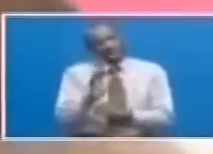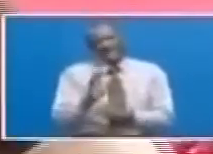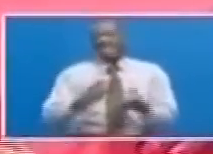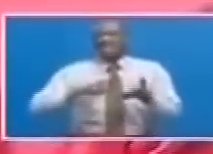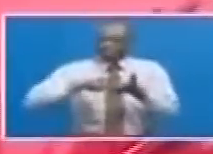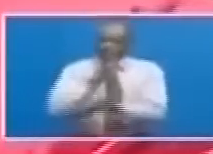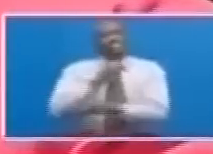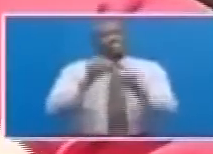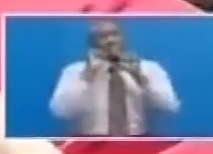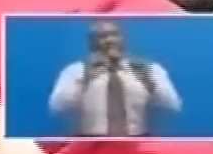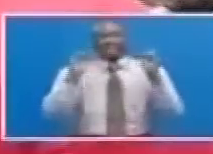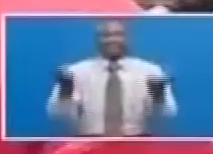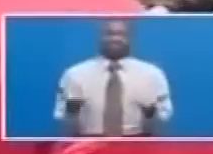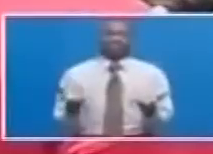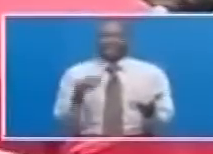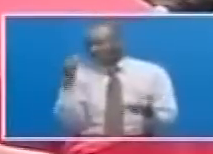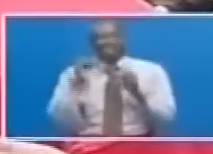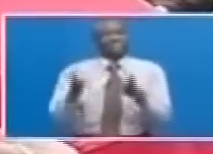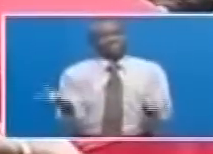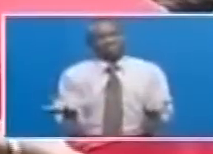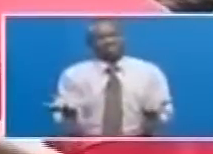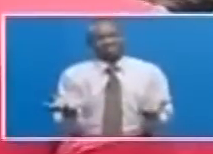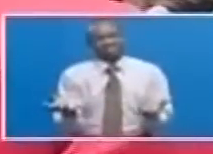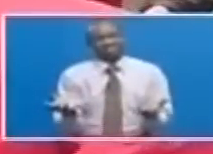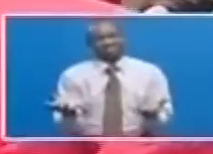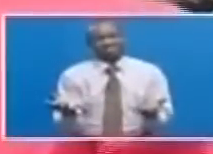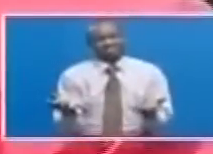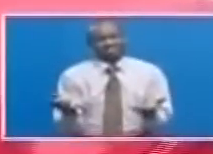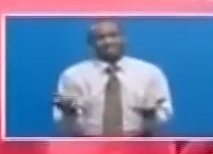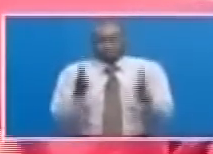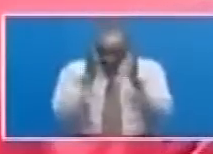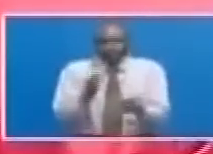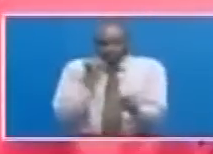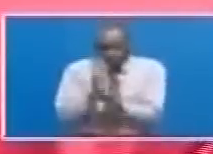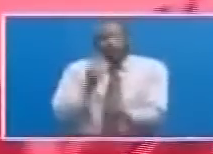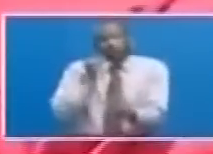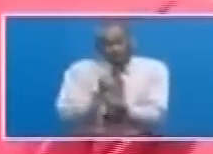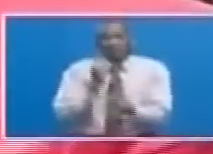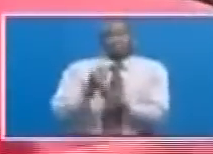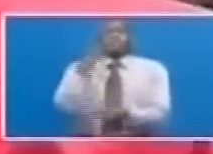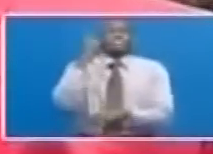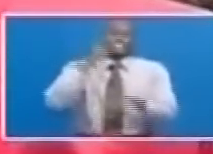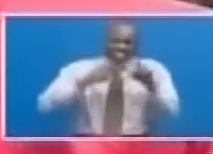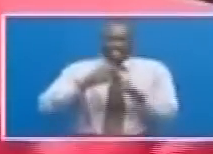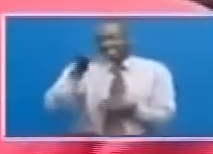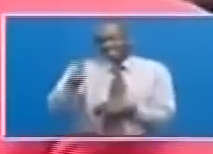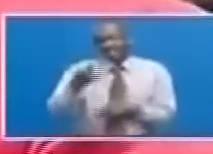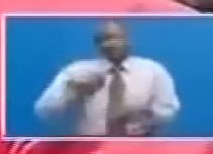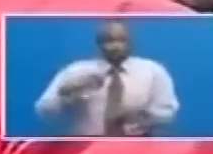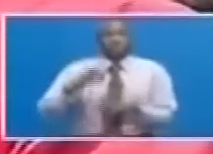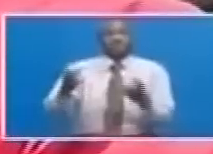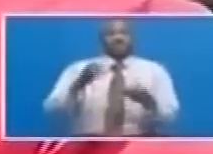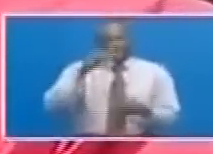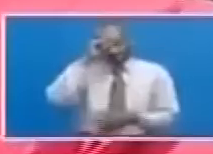no compensation that they can be given. Hata mtu akifanya kazi miaka kama 30 kwa kazi au kwa kampuni